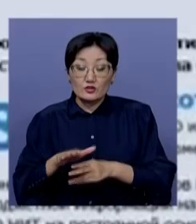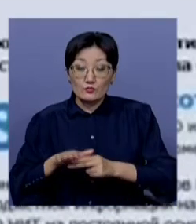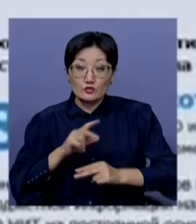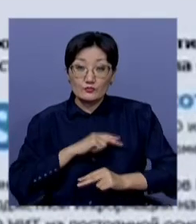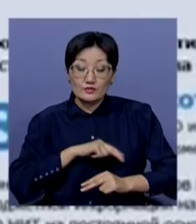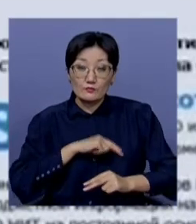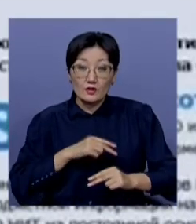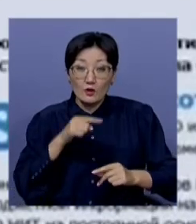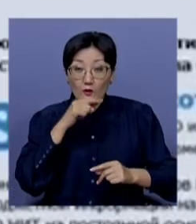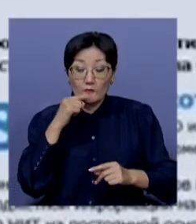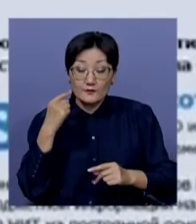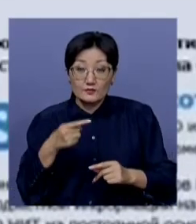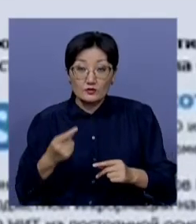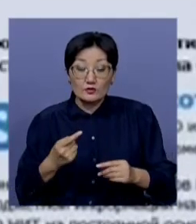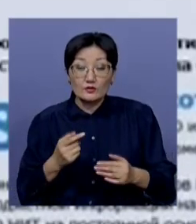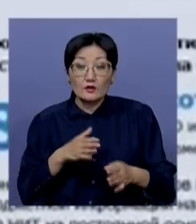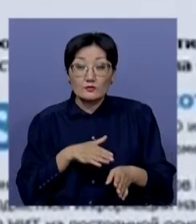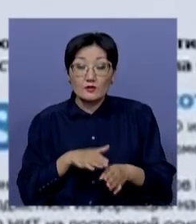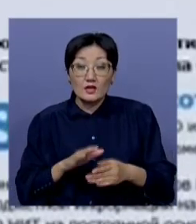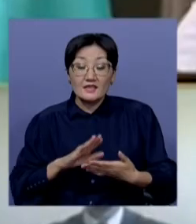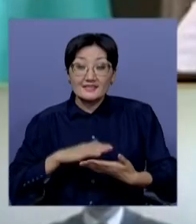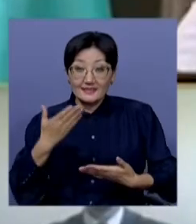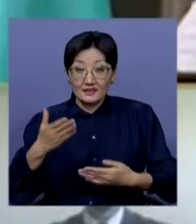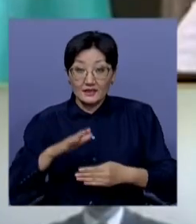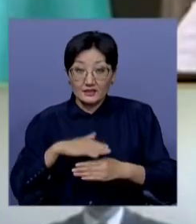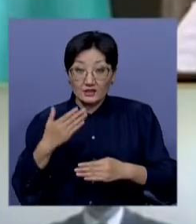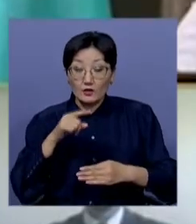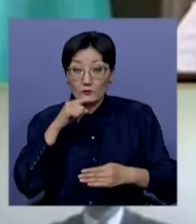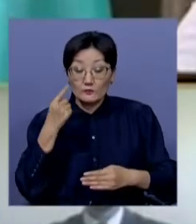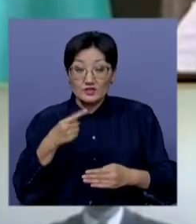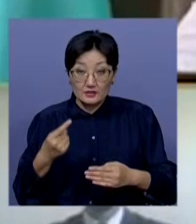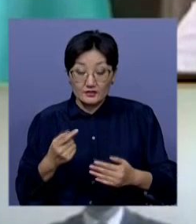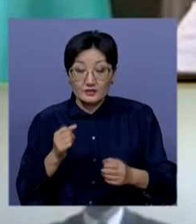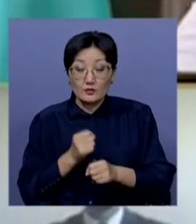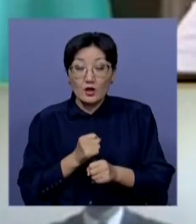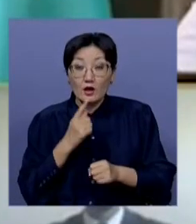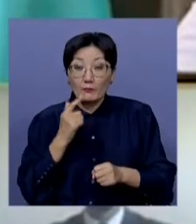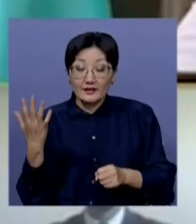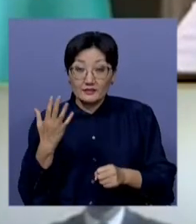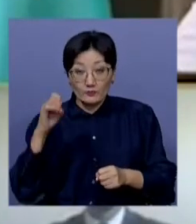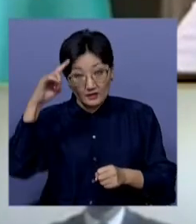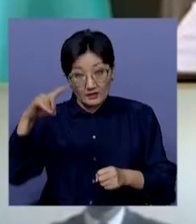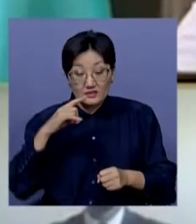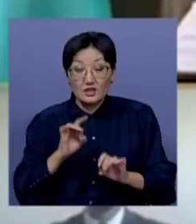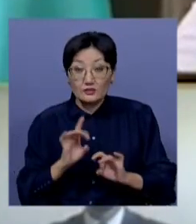жұмысымызды орыс тілінде жүргеннен кейін. Слайдтарымыз орысша жасалса, баяндаманы қазақша жасауға болады.